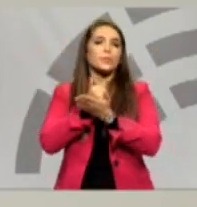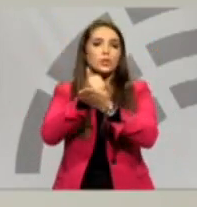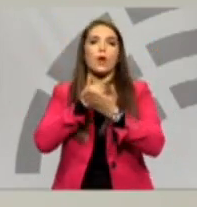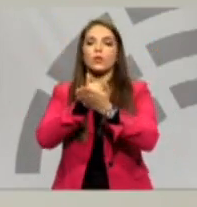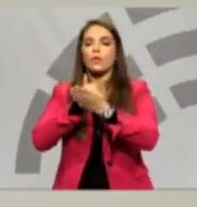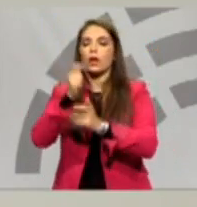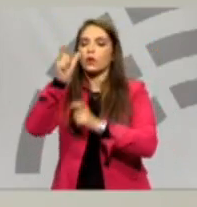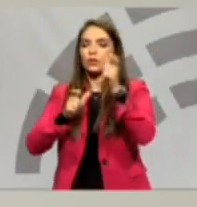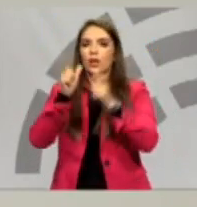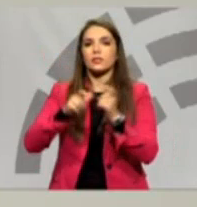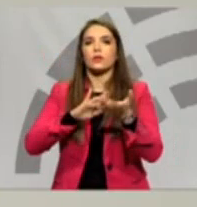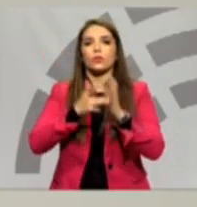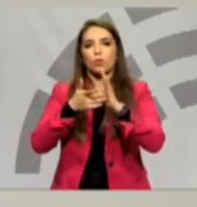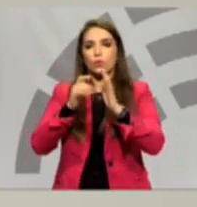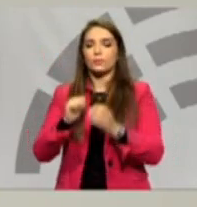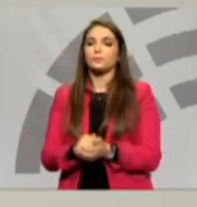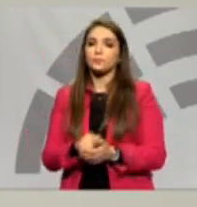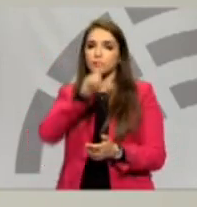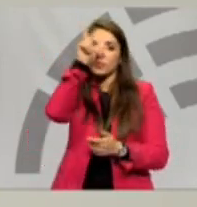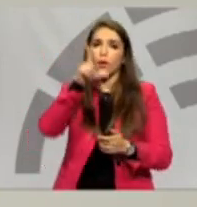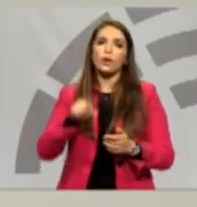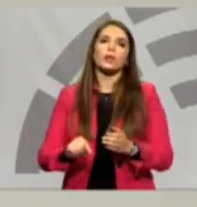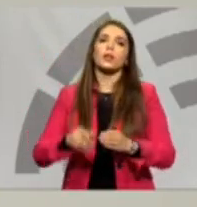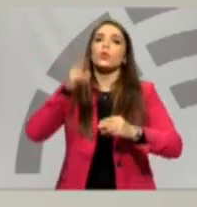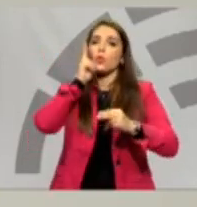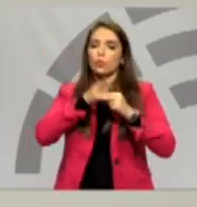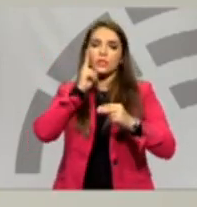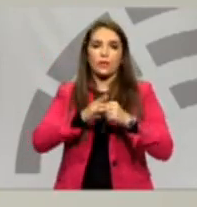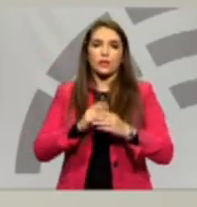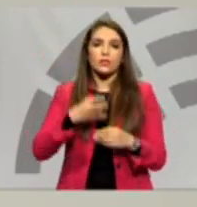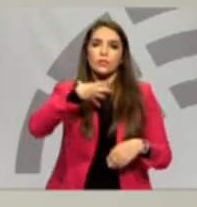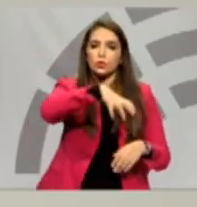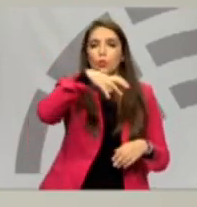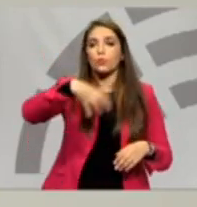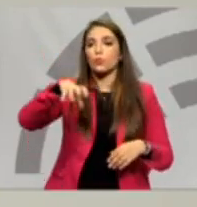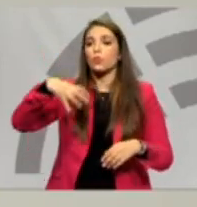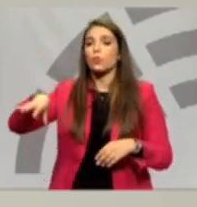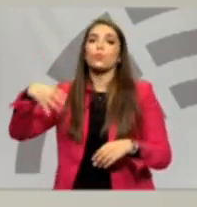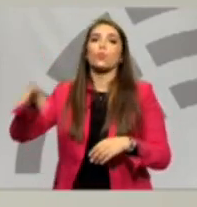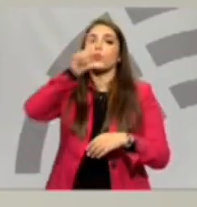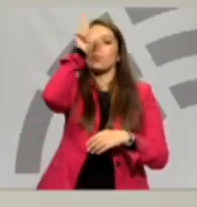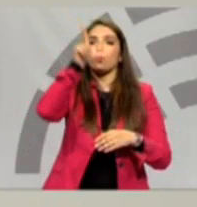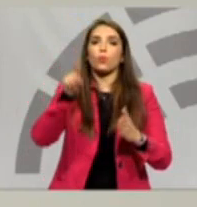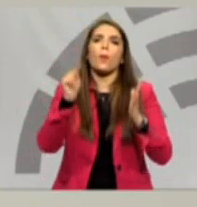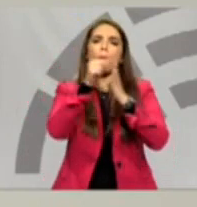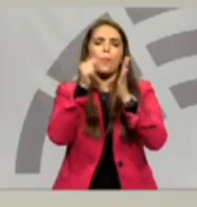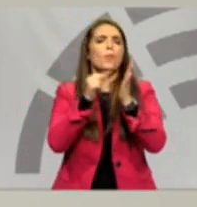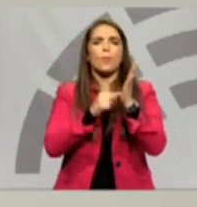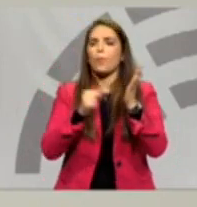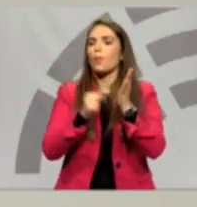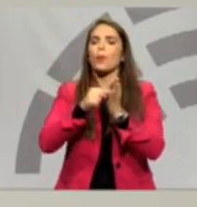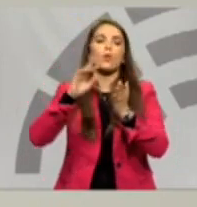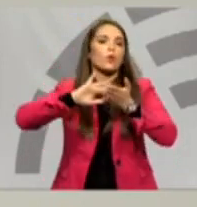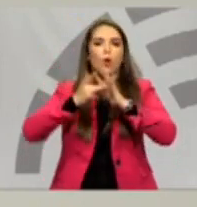صوتكم العالي وطنيا وجهاويا في كل شبر من الطبل و القرمده وبوزيين